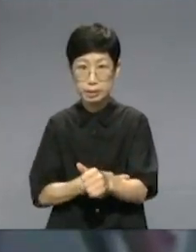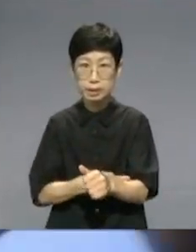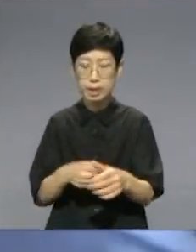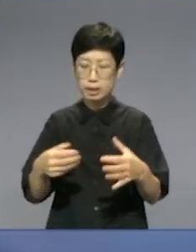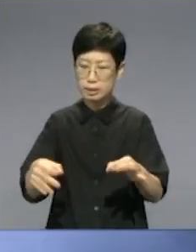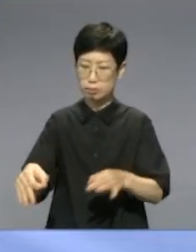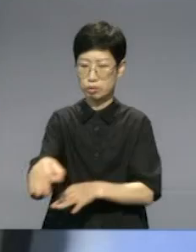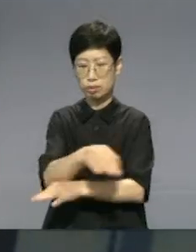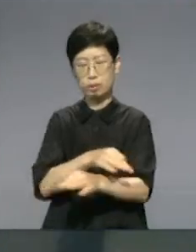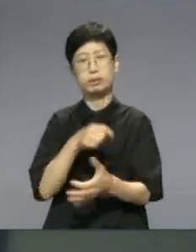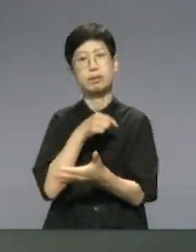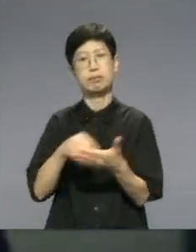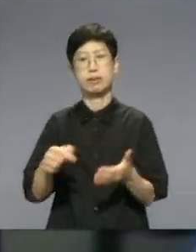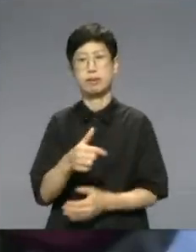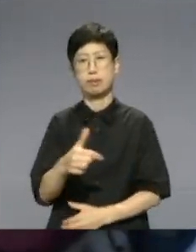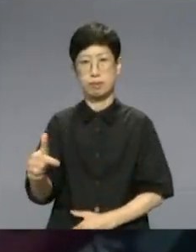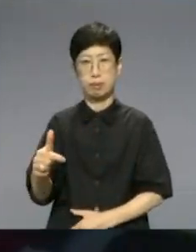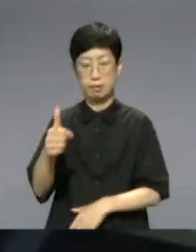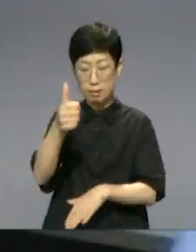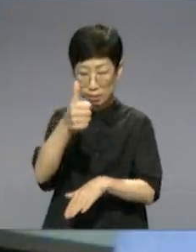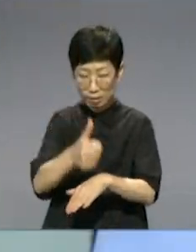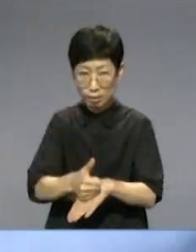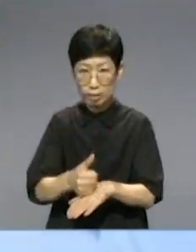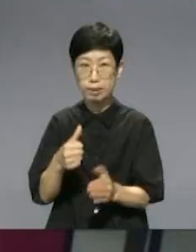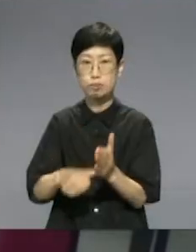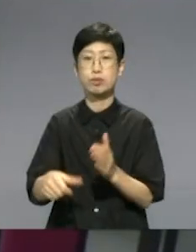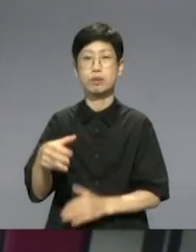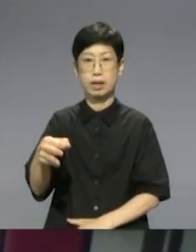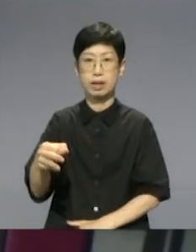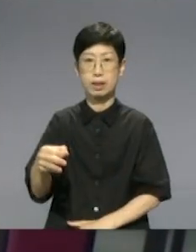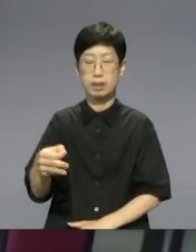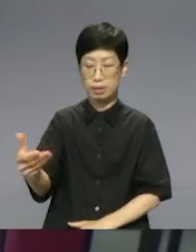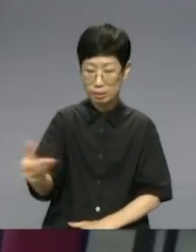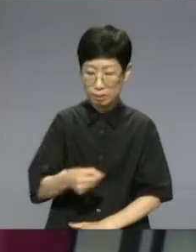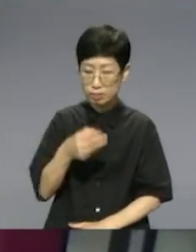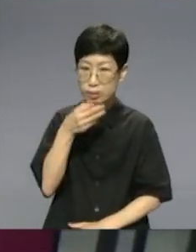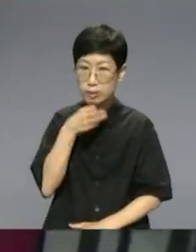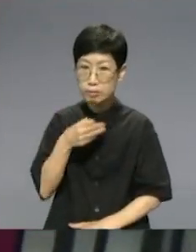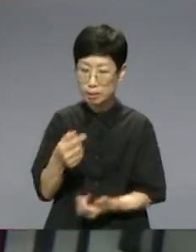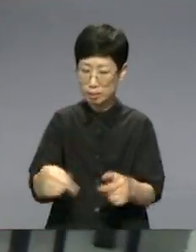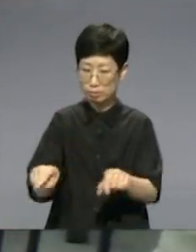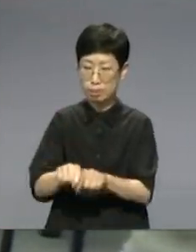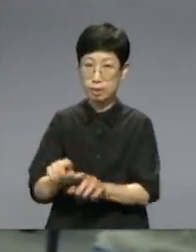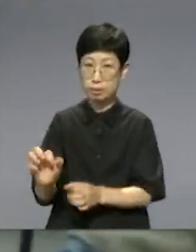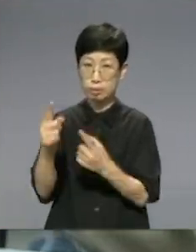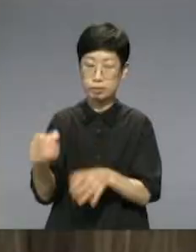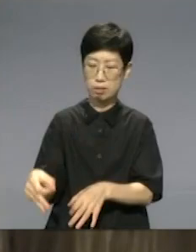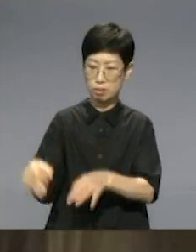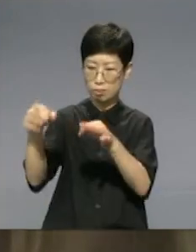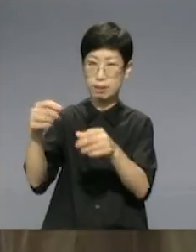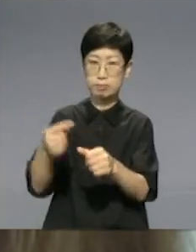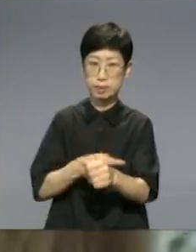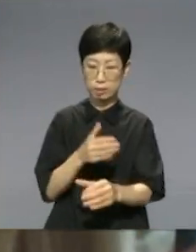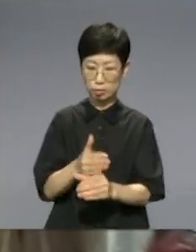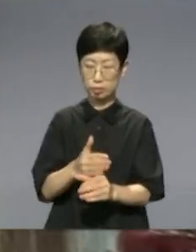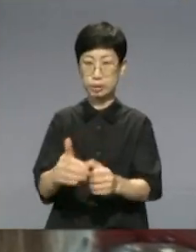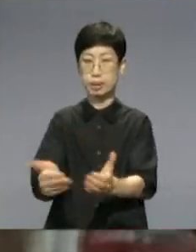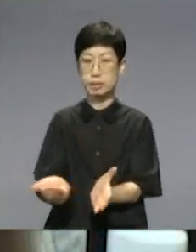타격을 받았고요. 그 결과 물가와 대출금리가 함께 치솟으면서